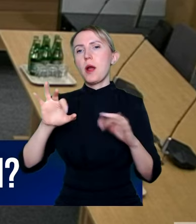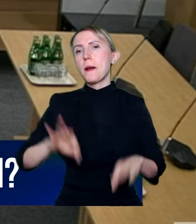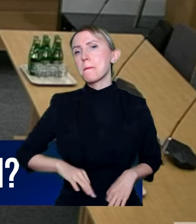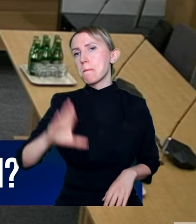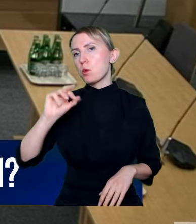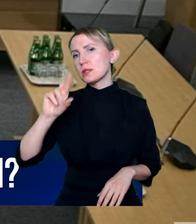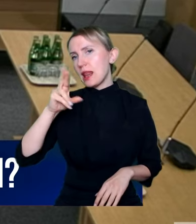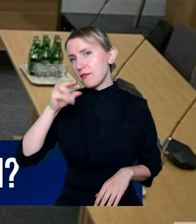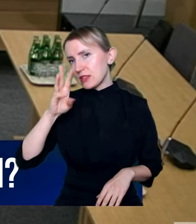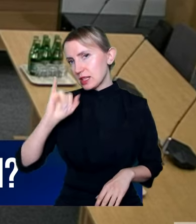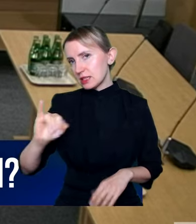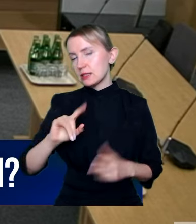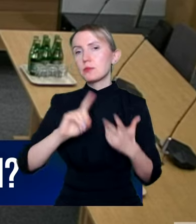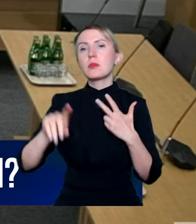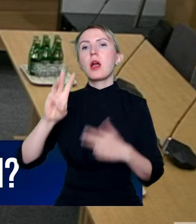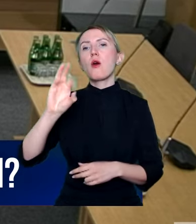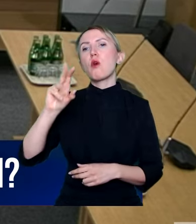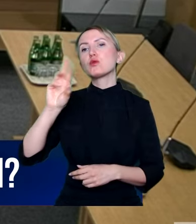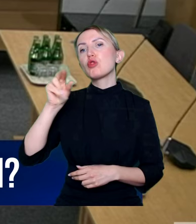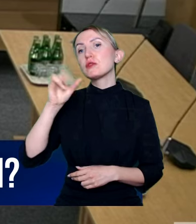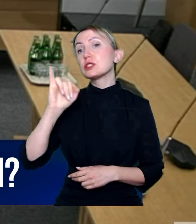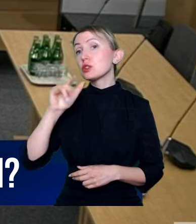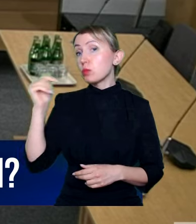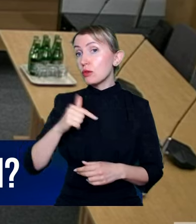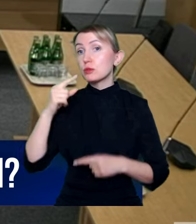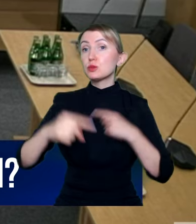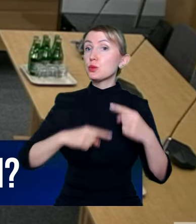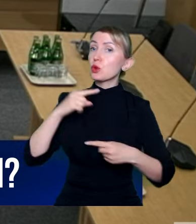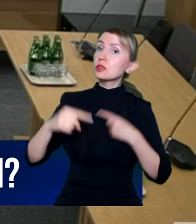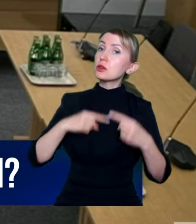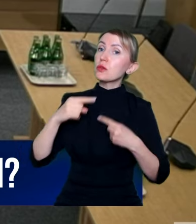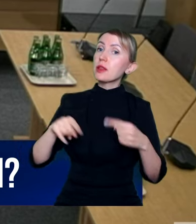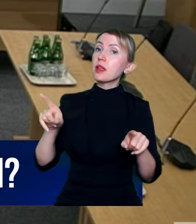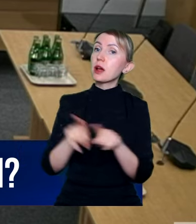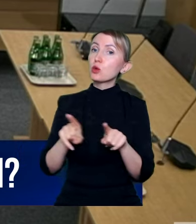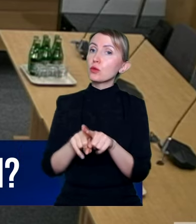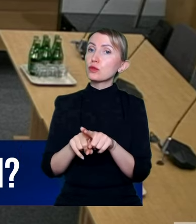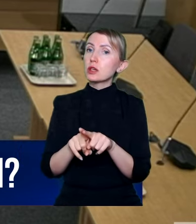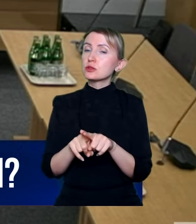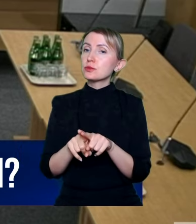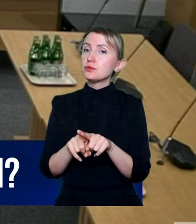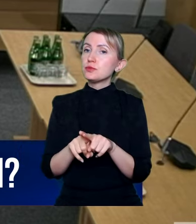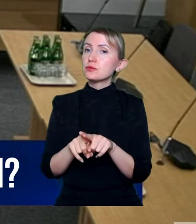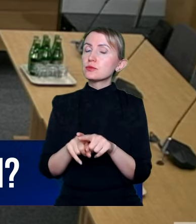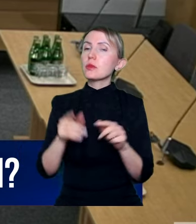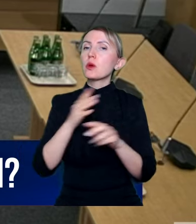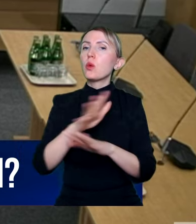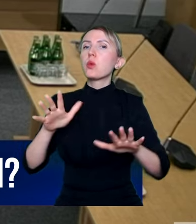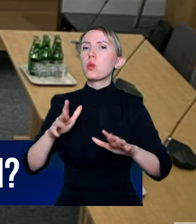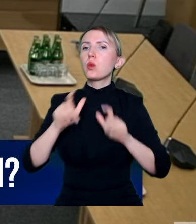Modzelewskiego, pana Wąsowskiego, powinny być procedowane, jak również licznych zgłoszonych